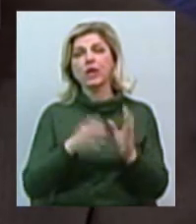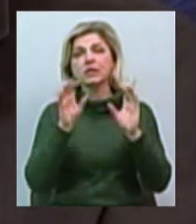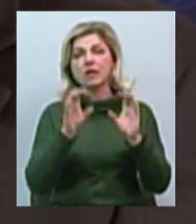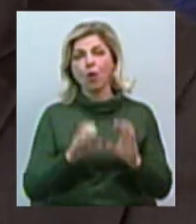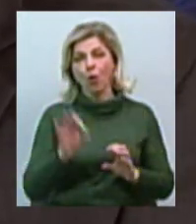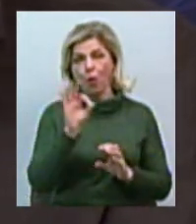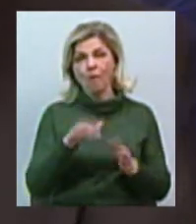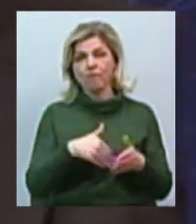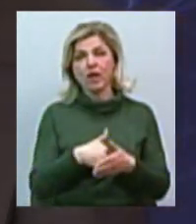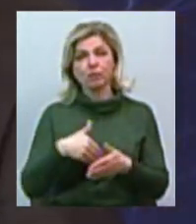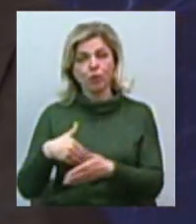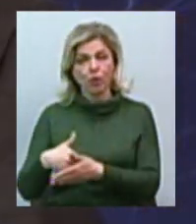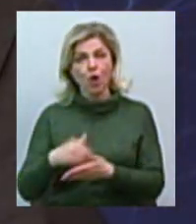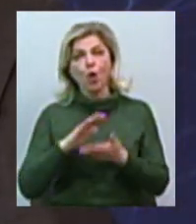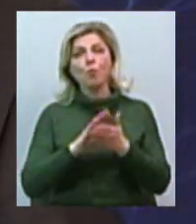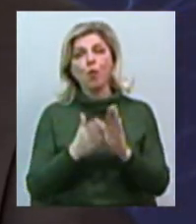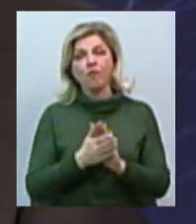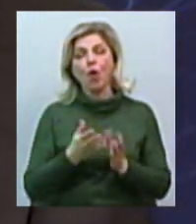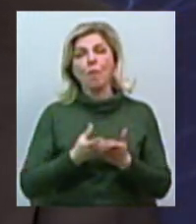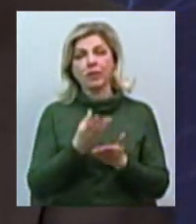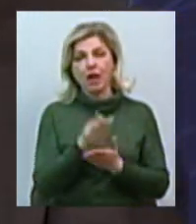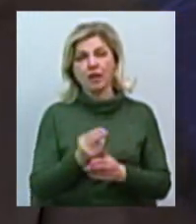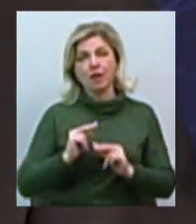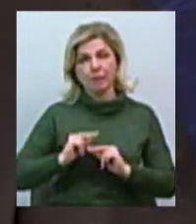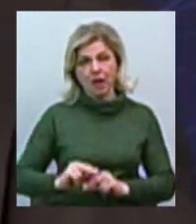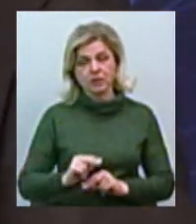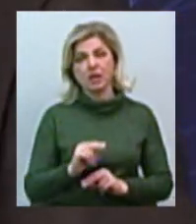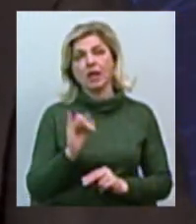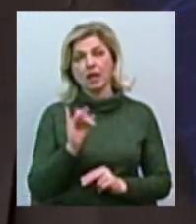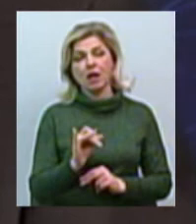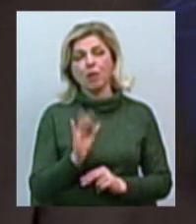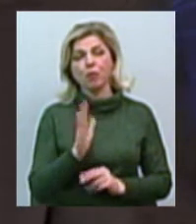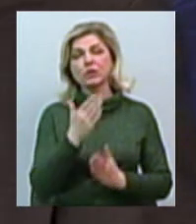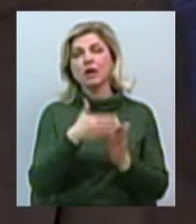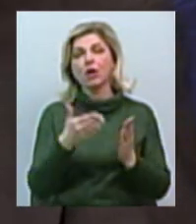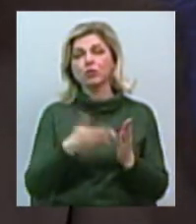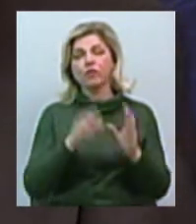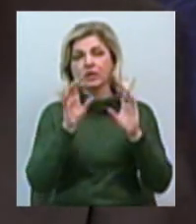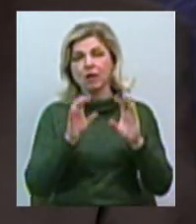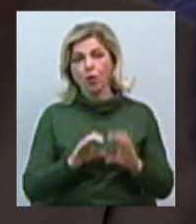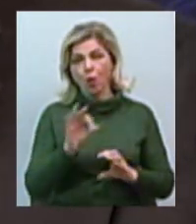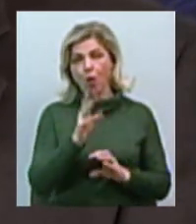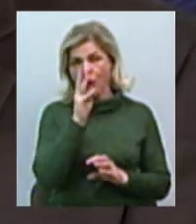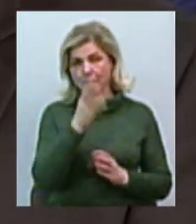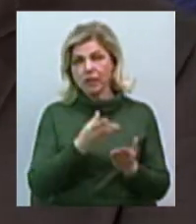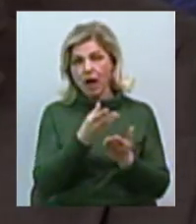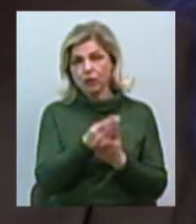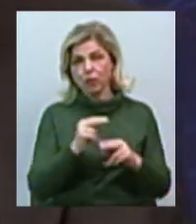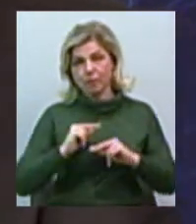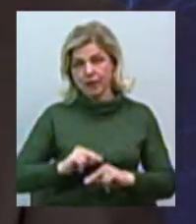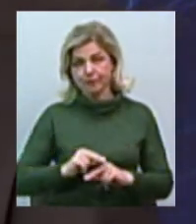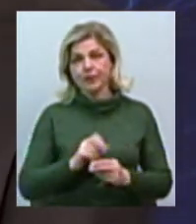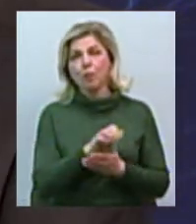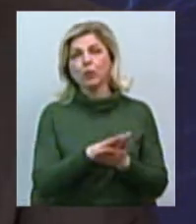відпустки. Умови оплати праці в договорі. При цьому буде скасований закон про оплату праці. Тривалість